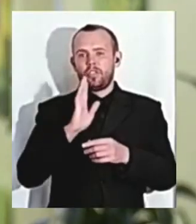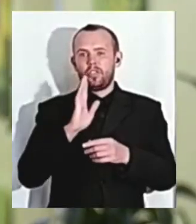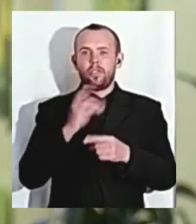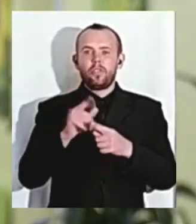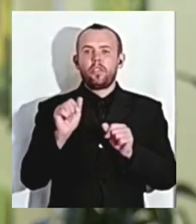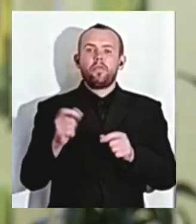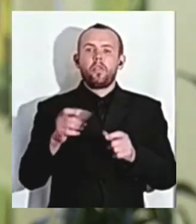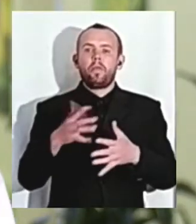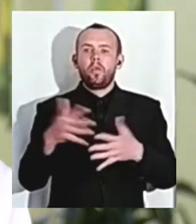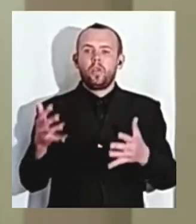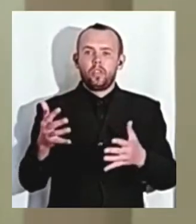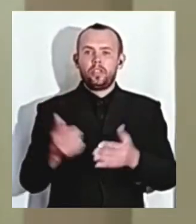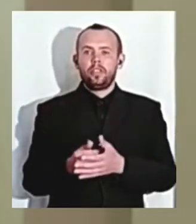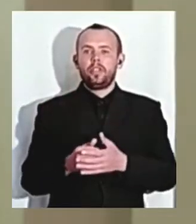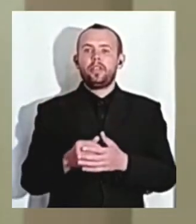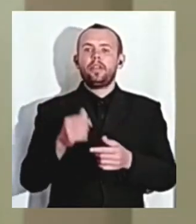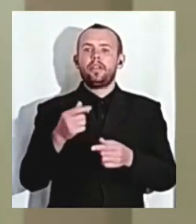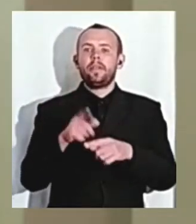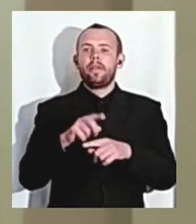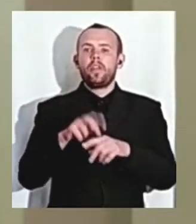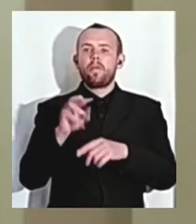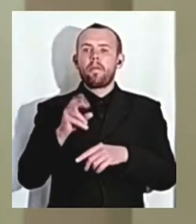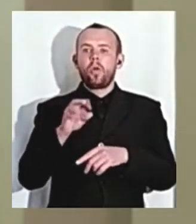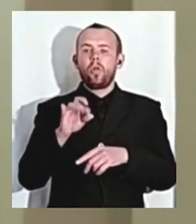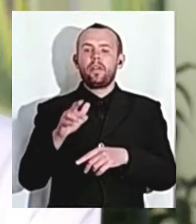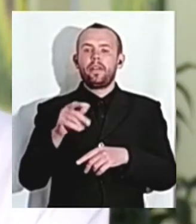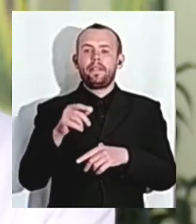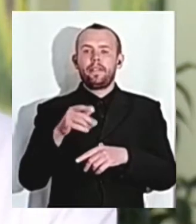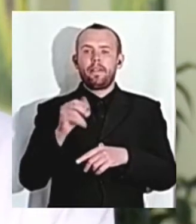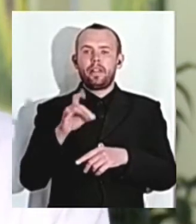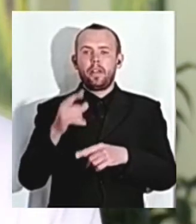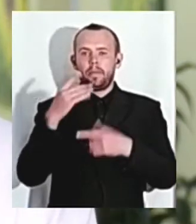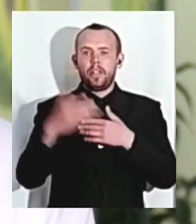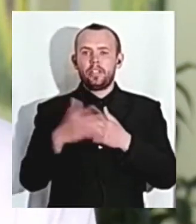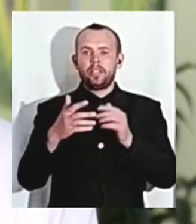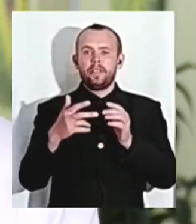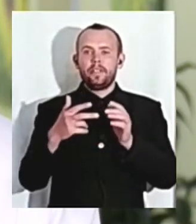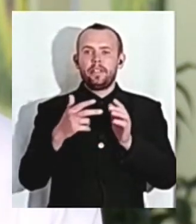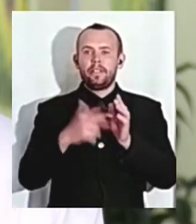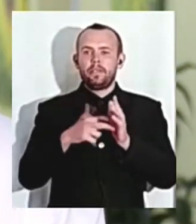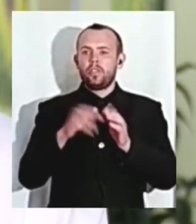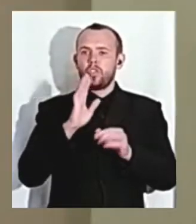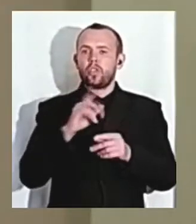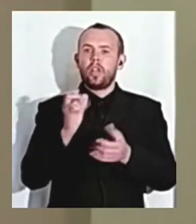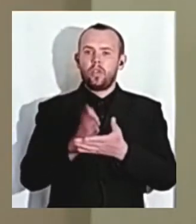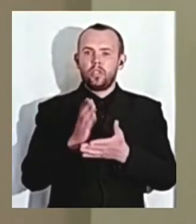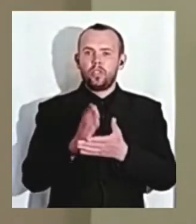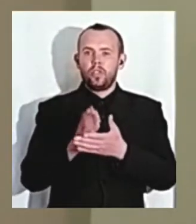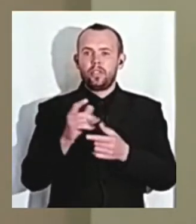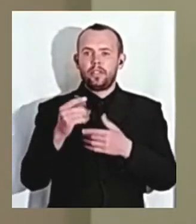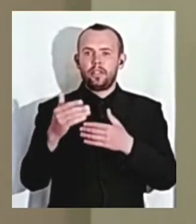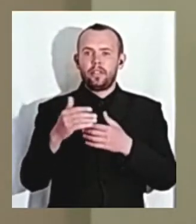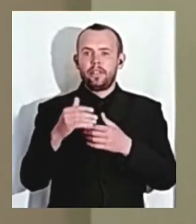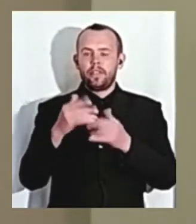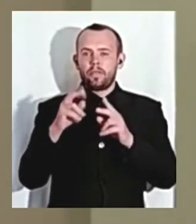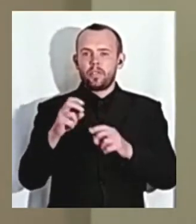словами лікаря-мамолога Валерія Ненашева, у близько 85% жінок знаходять патології після обстеження. Розповів про результати